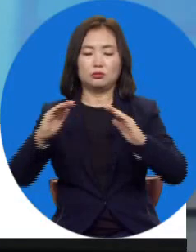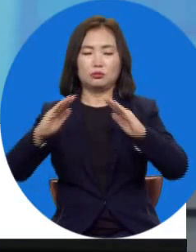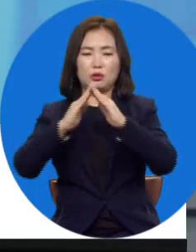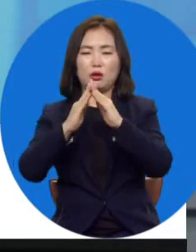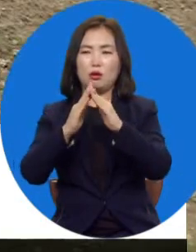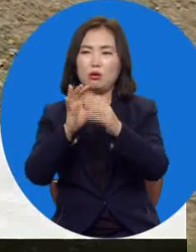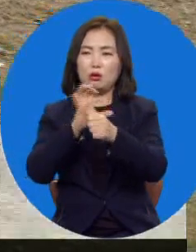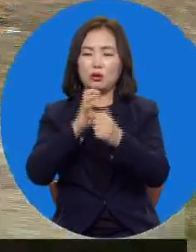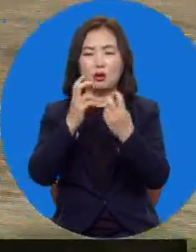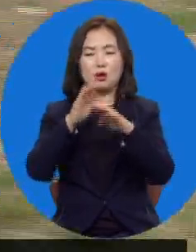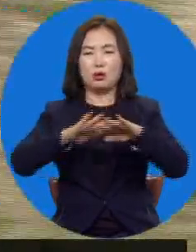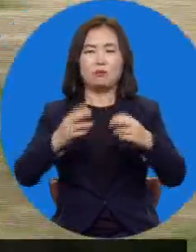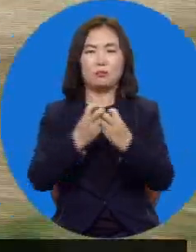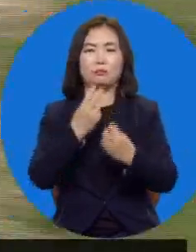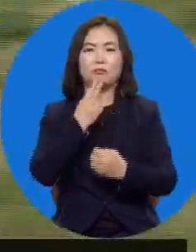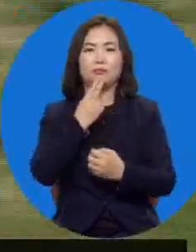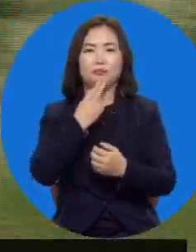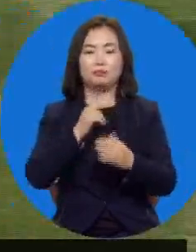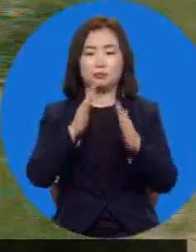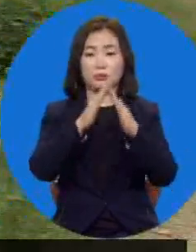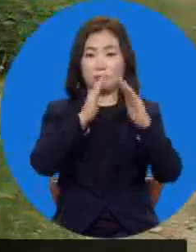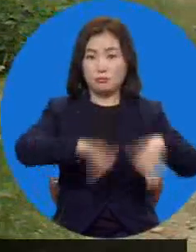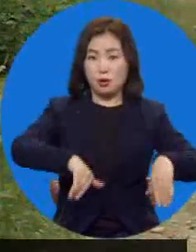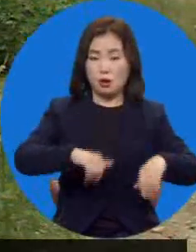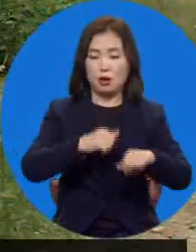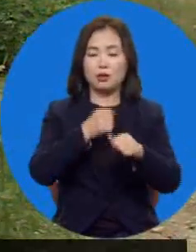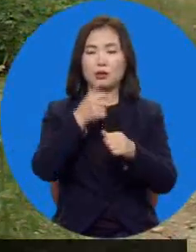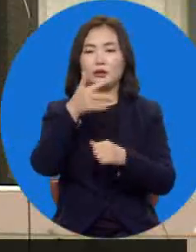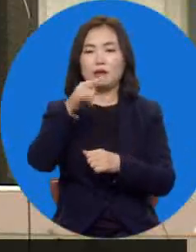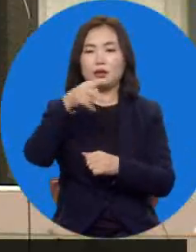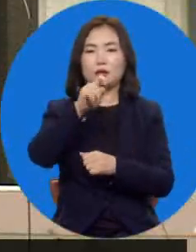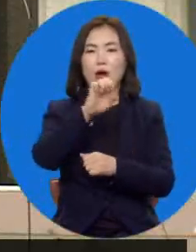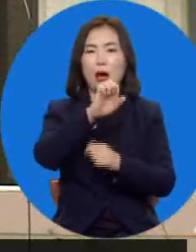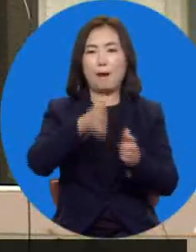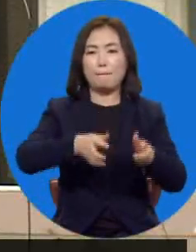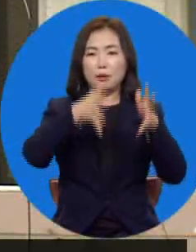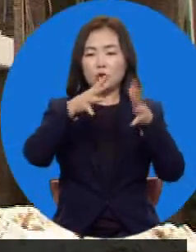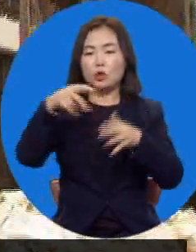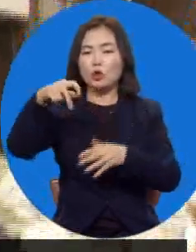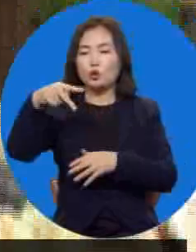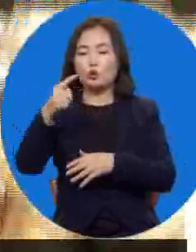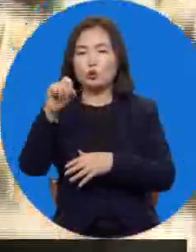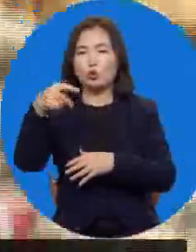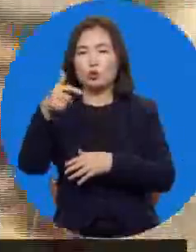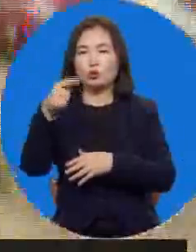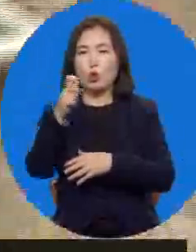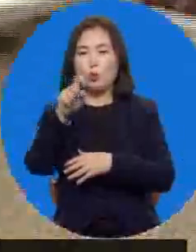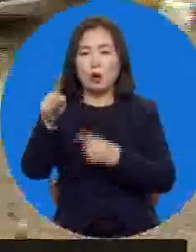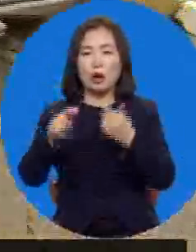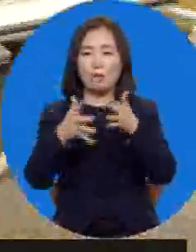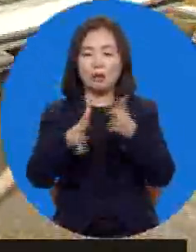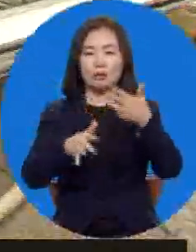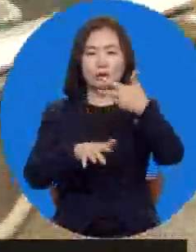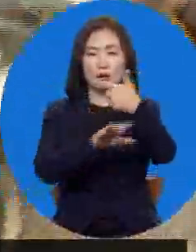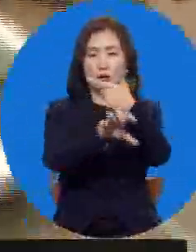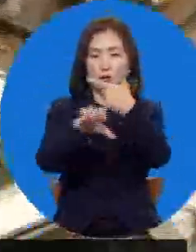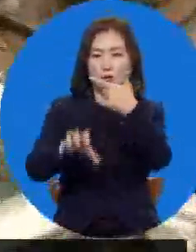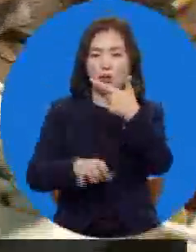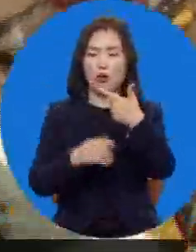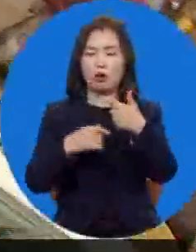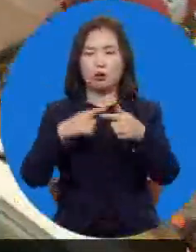방법이 없습니다 철거가 결정된 대성 아파트와 경 리뷰 소망 대 여섯개의 아파트 단지는